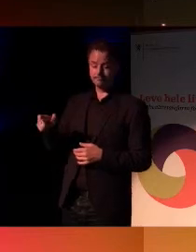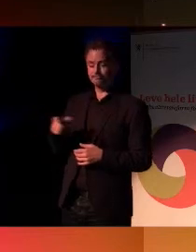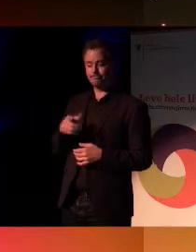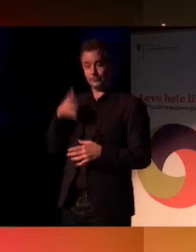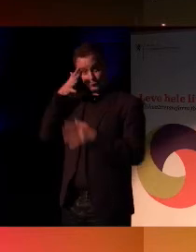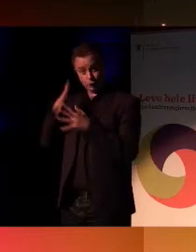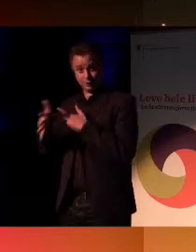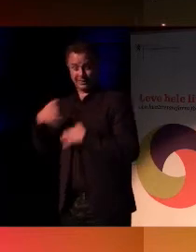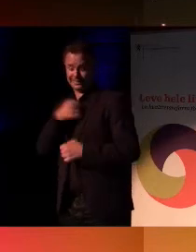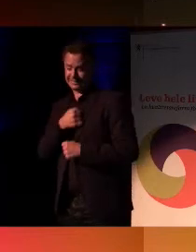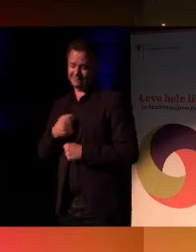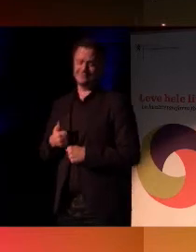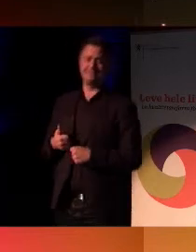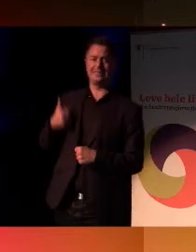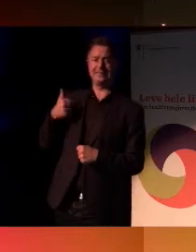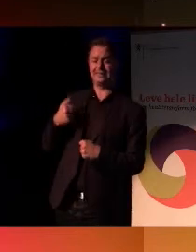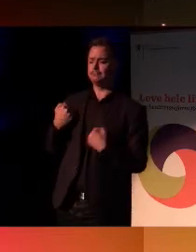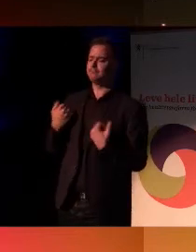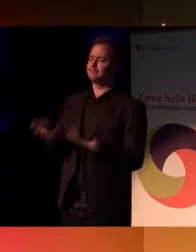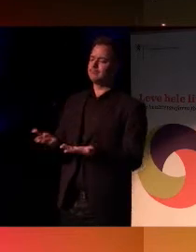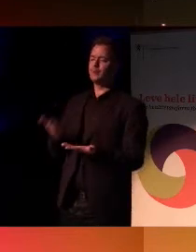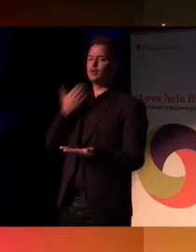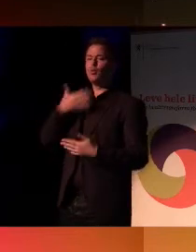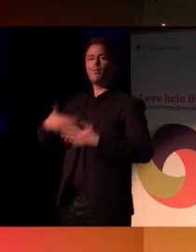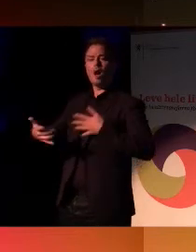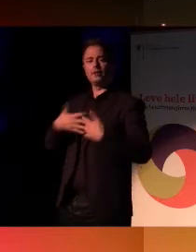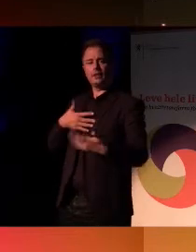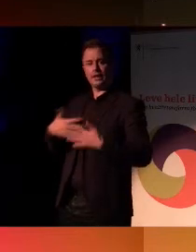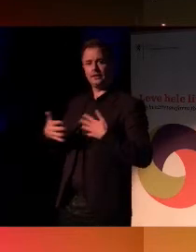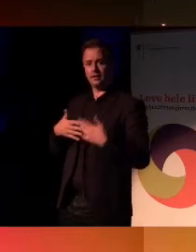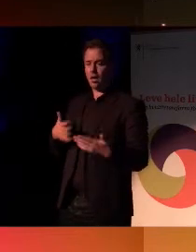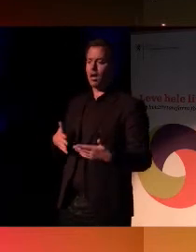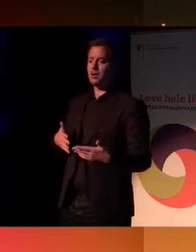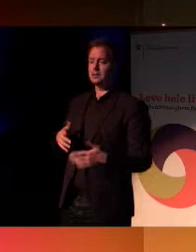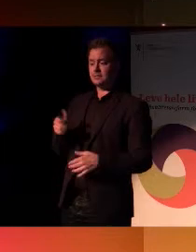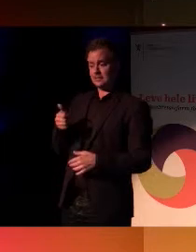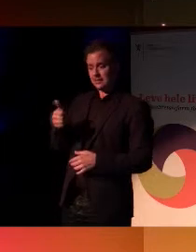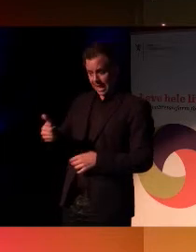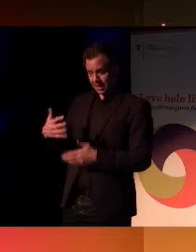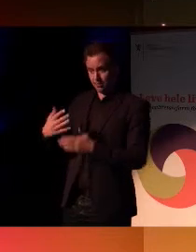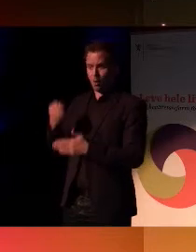psykisk lidelse er viktig ikke bare for personen selv, men også en viktig samfunnsutfordring.